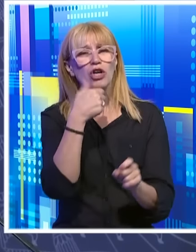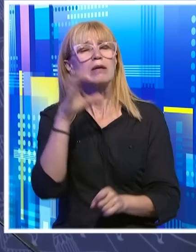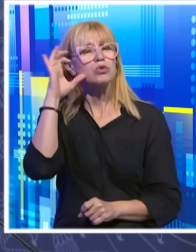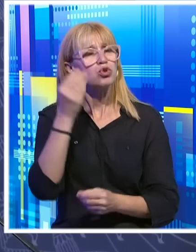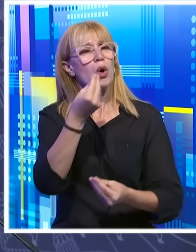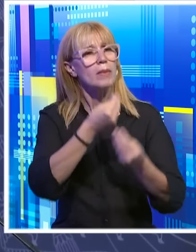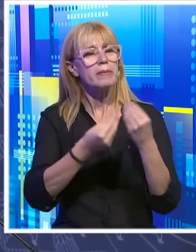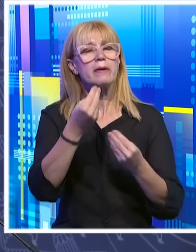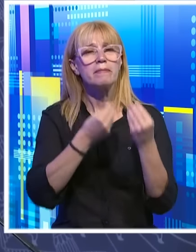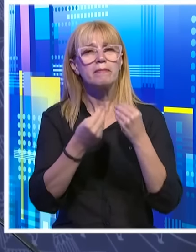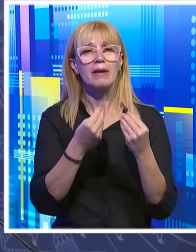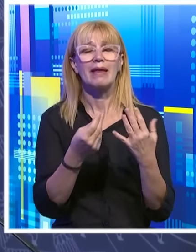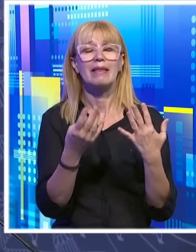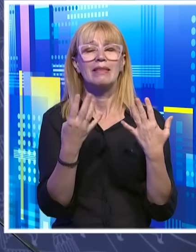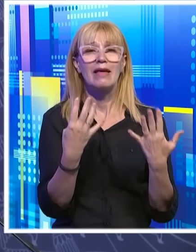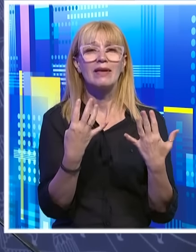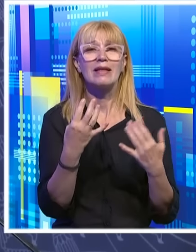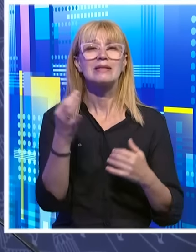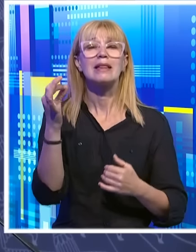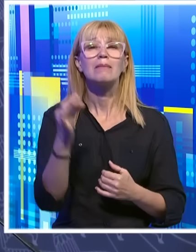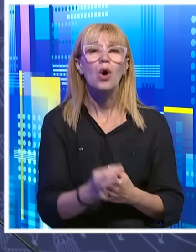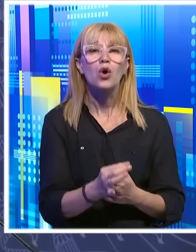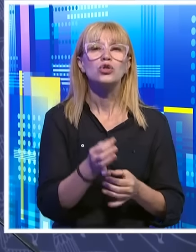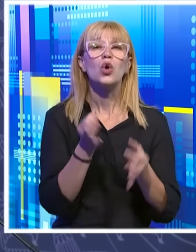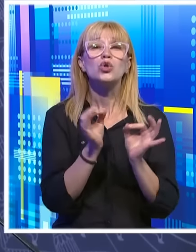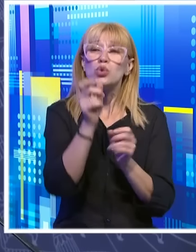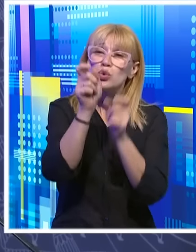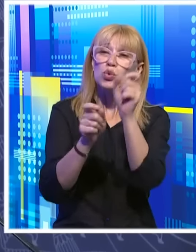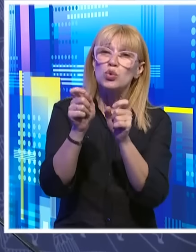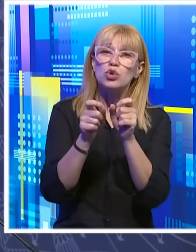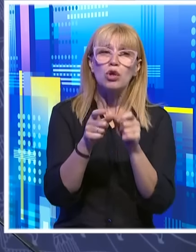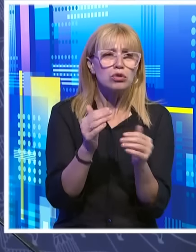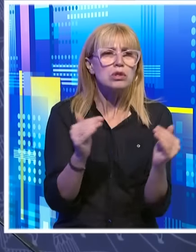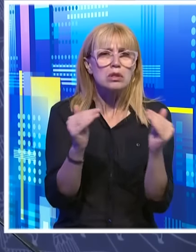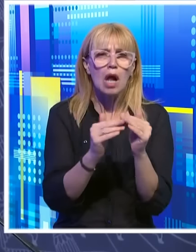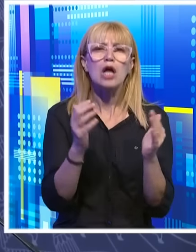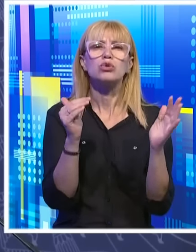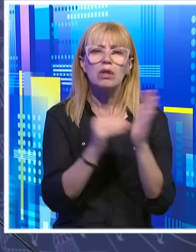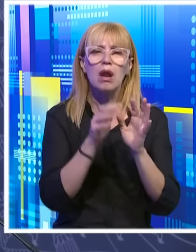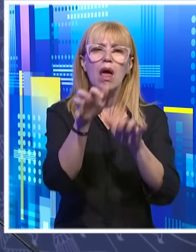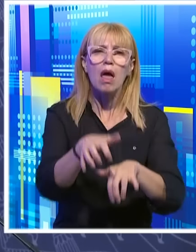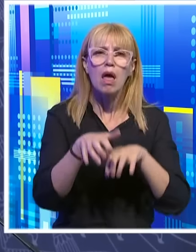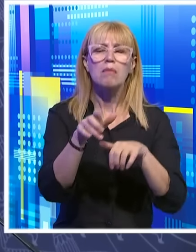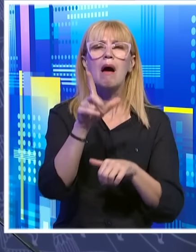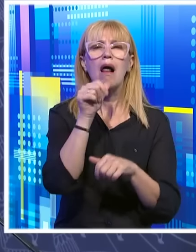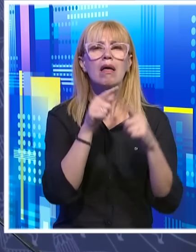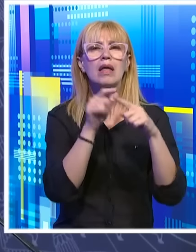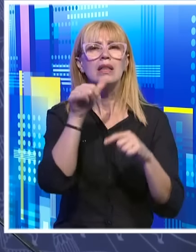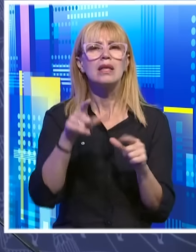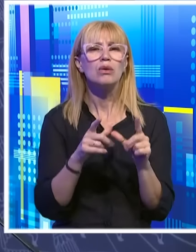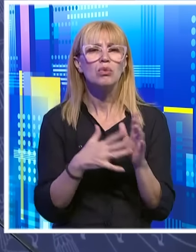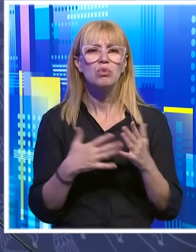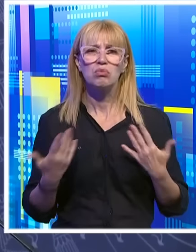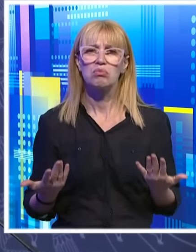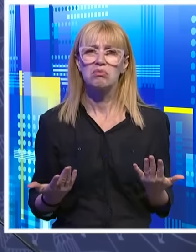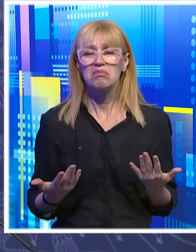stručnjaka su za ovo. 90%. Bukvalno 90%. Ako mislite da su stručnjaci one